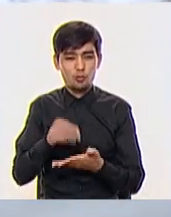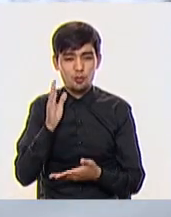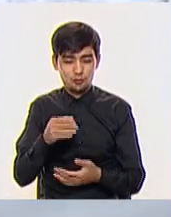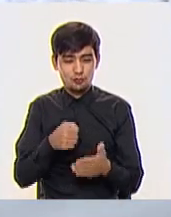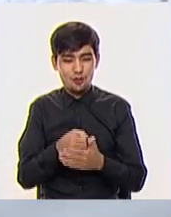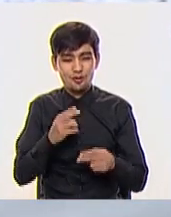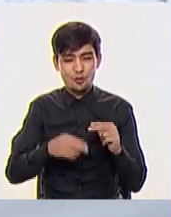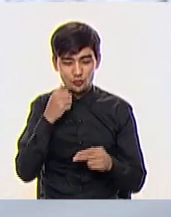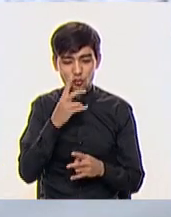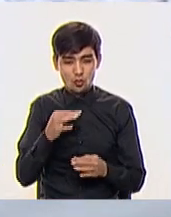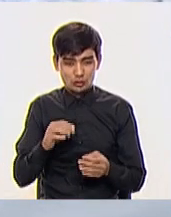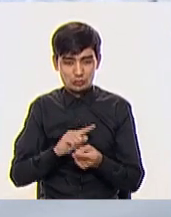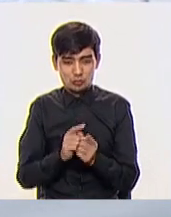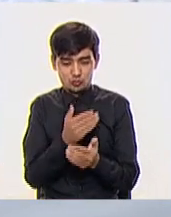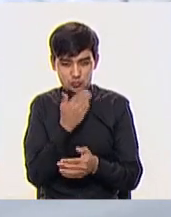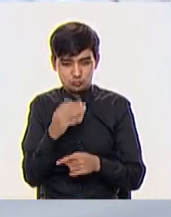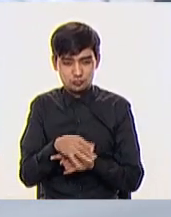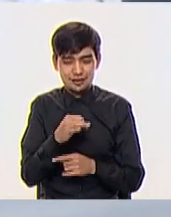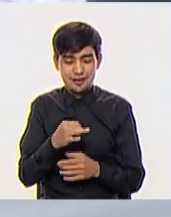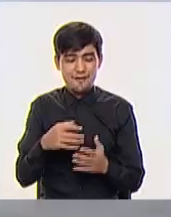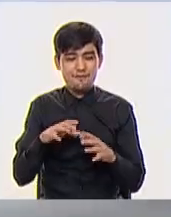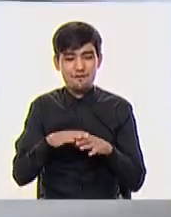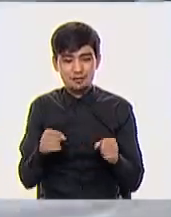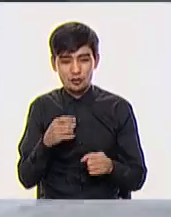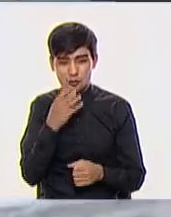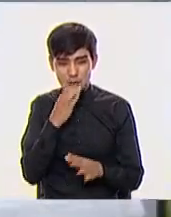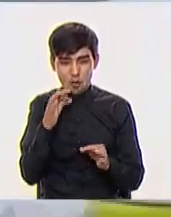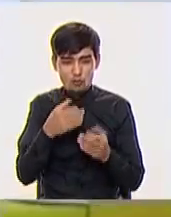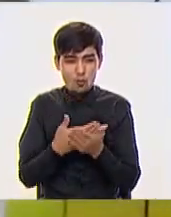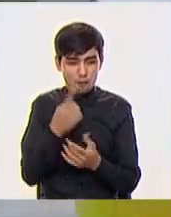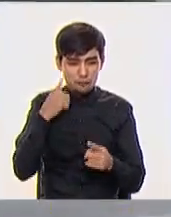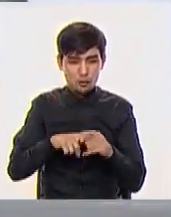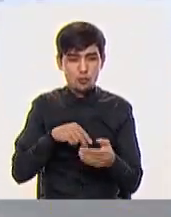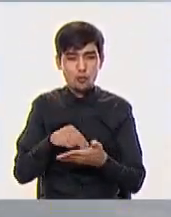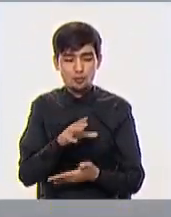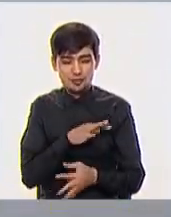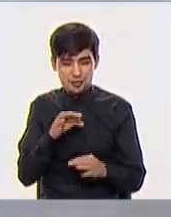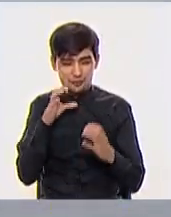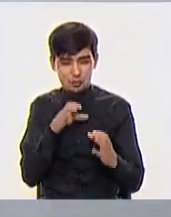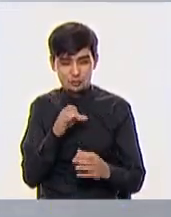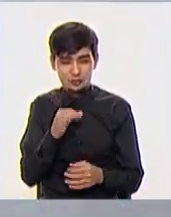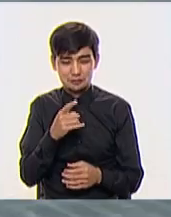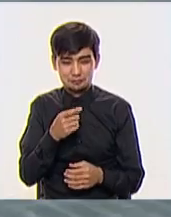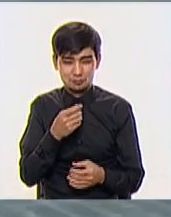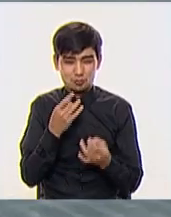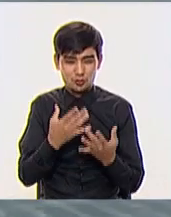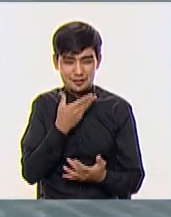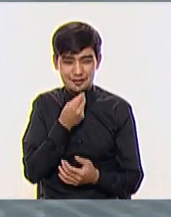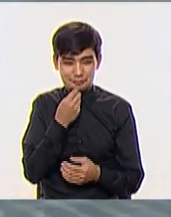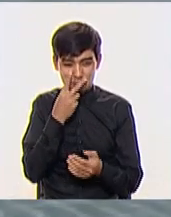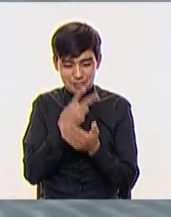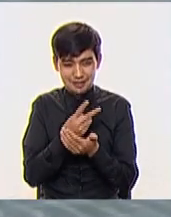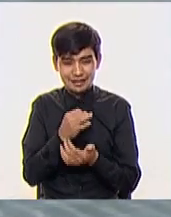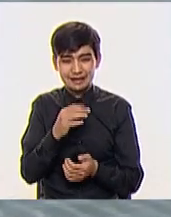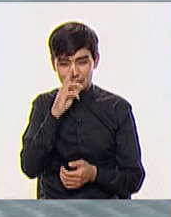айтқан, бірақ содан бері жағдай өзгерген жоқ. Жергілікті билік жылы жайлы жаңа технологиялар бойынша жасалған автобусы сүйіншілеп көрсетіп, 3 айдан кейін